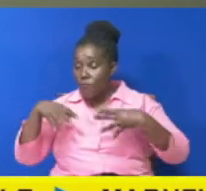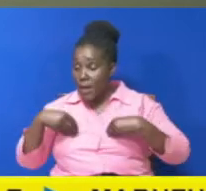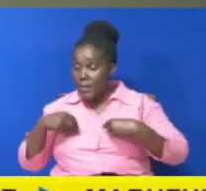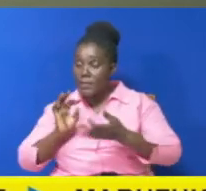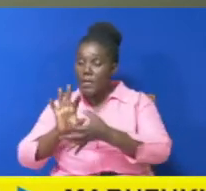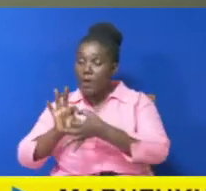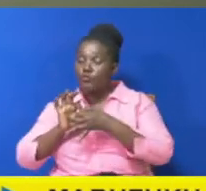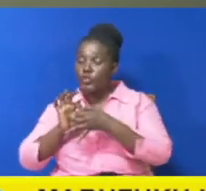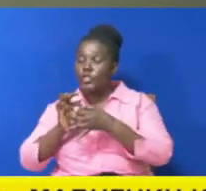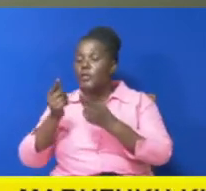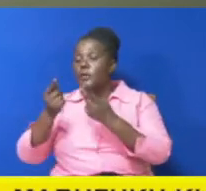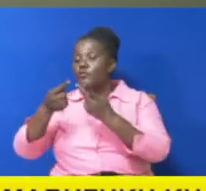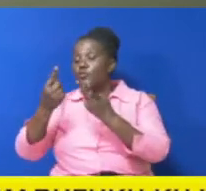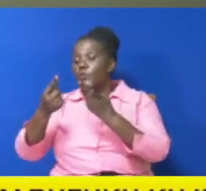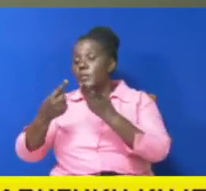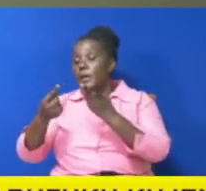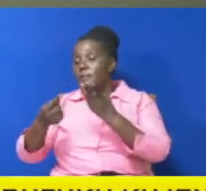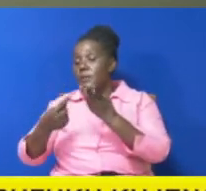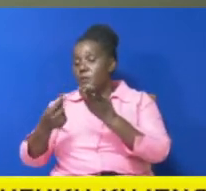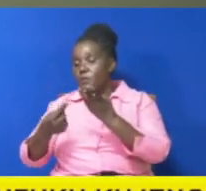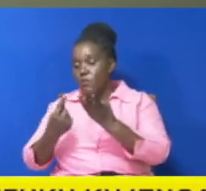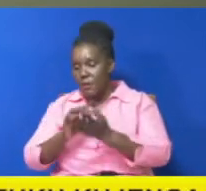katika sensa ya watu na makazi ya mwaka